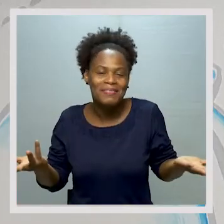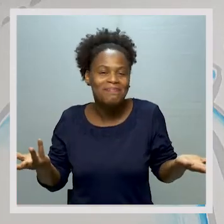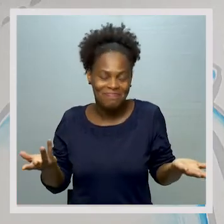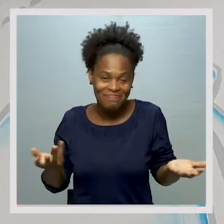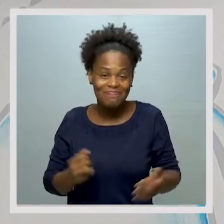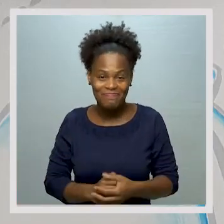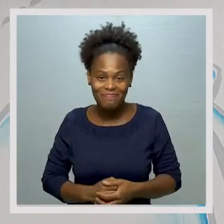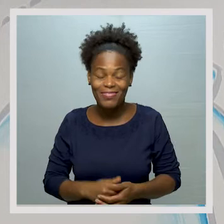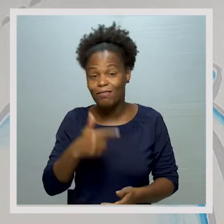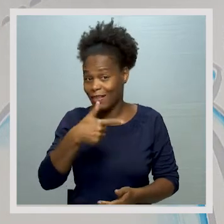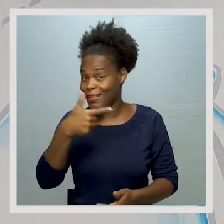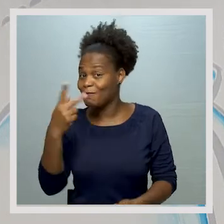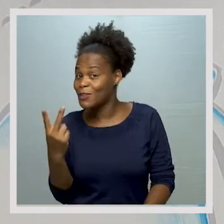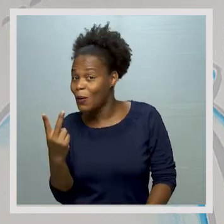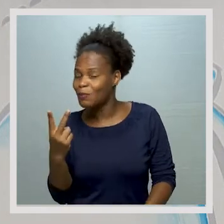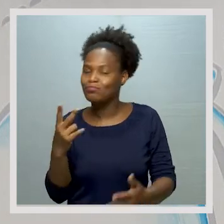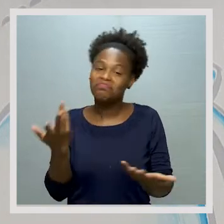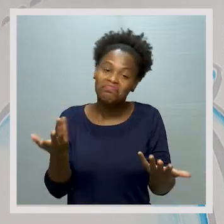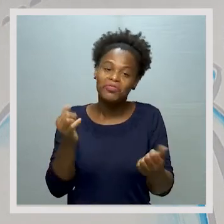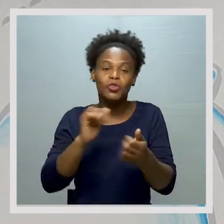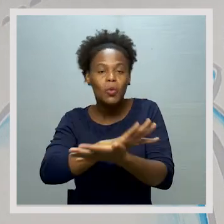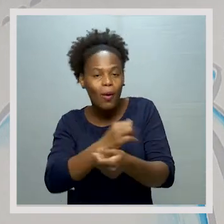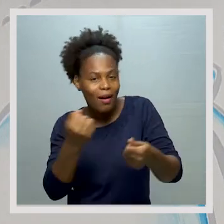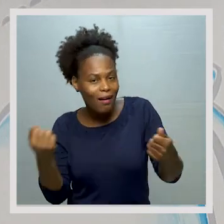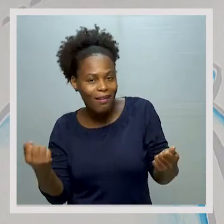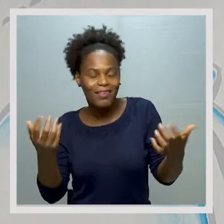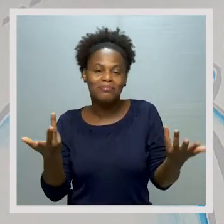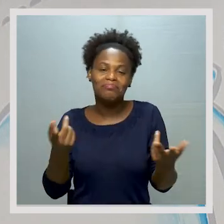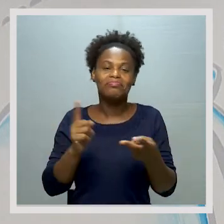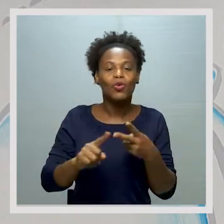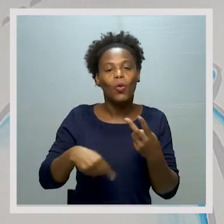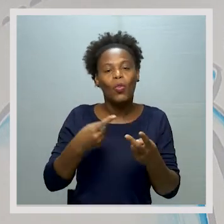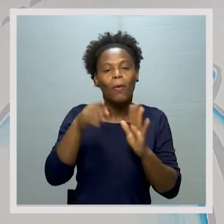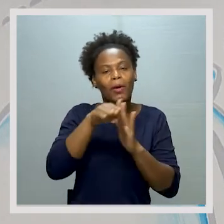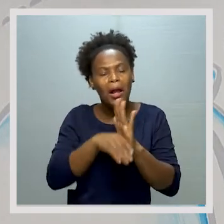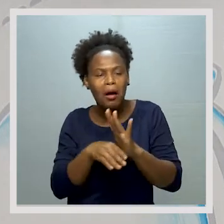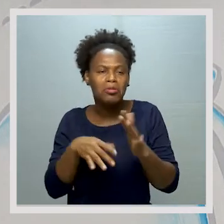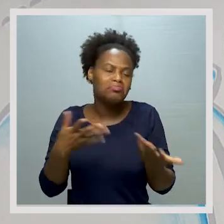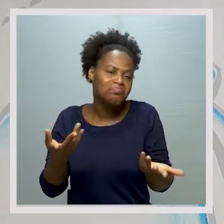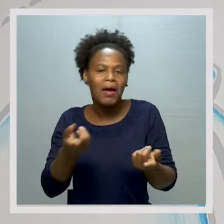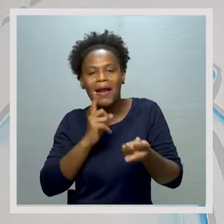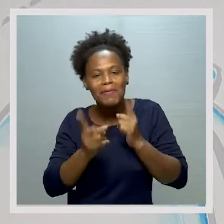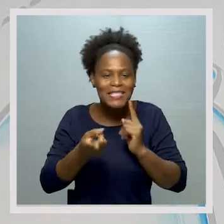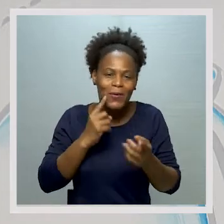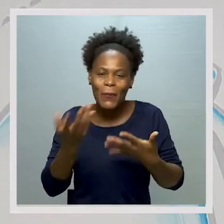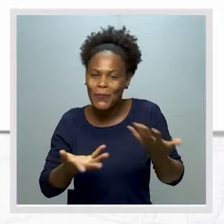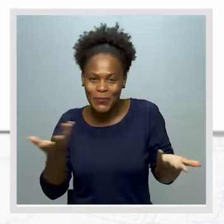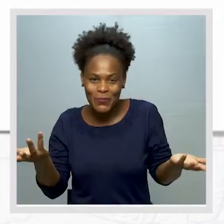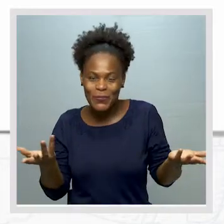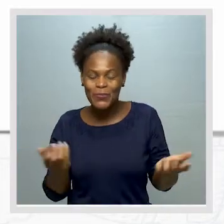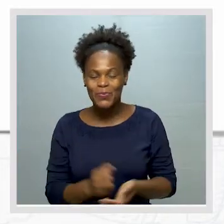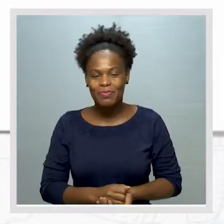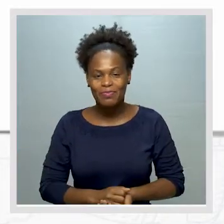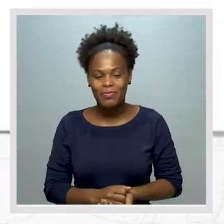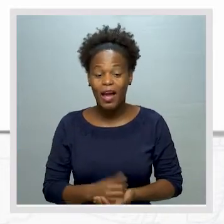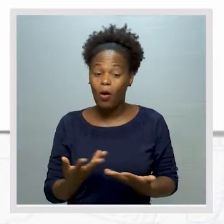Séries télé, téléjournal, des programmes d'animation. OK.